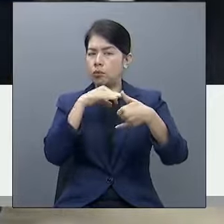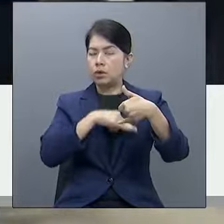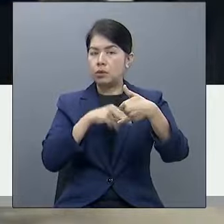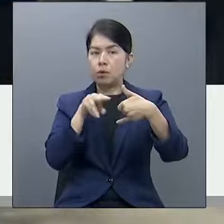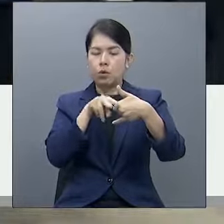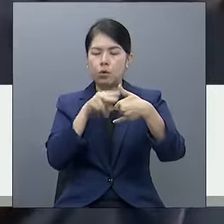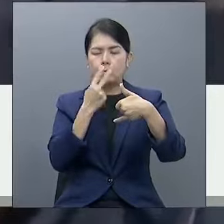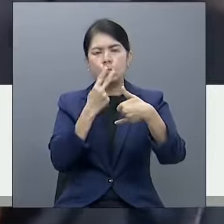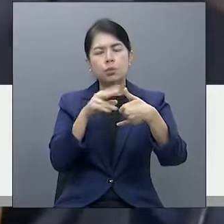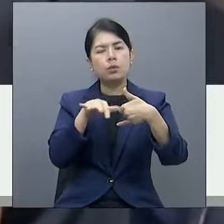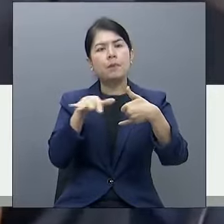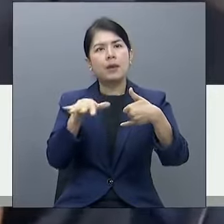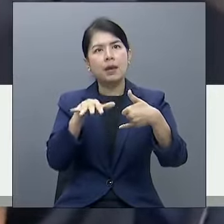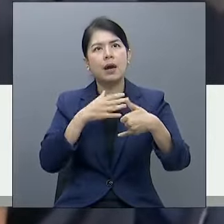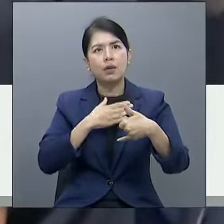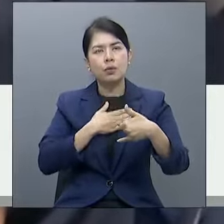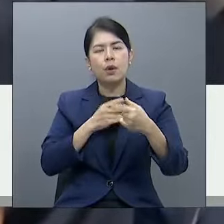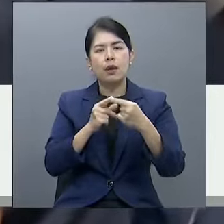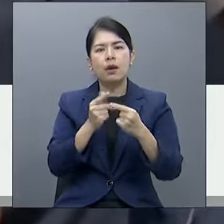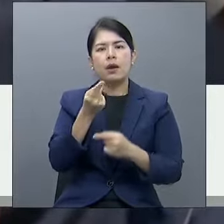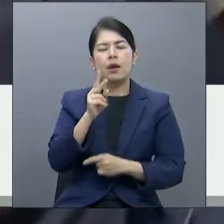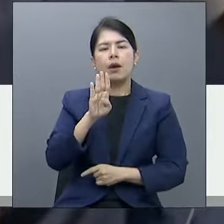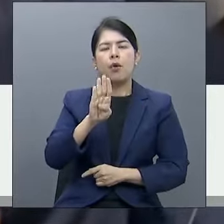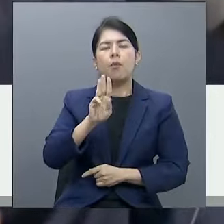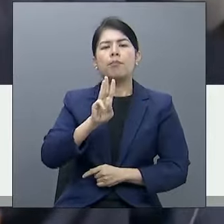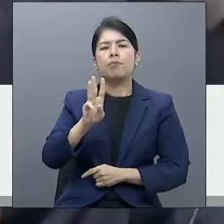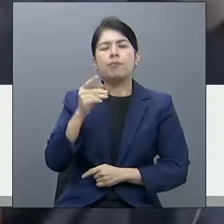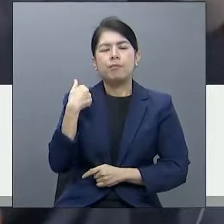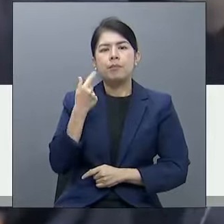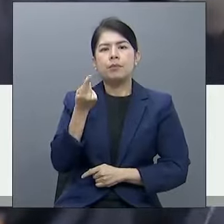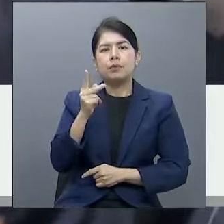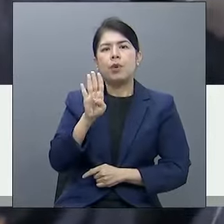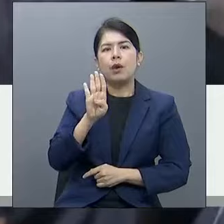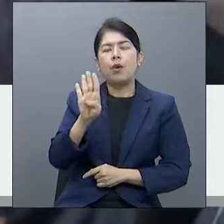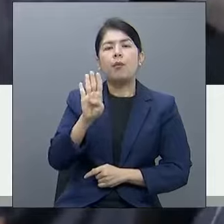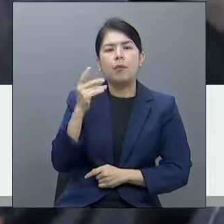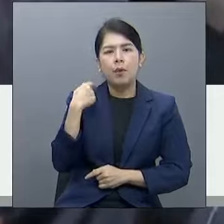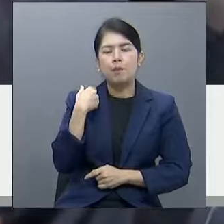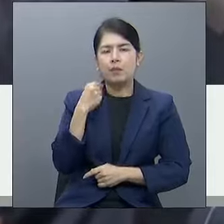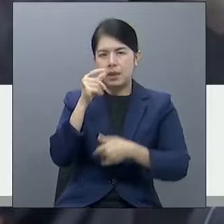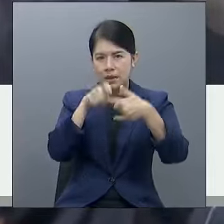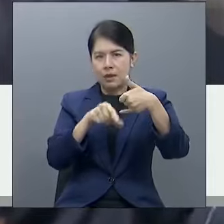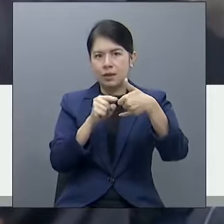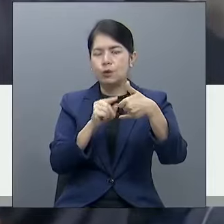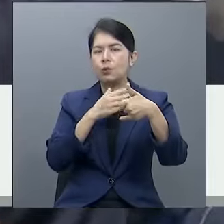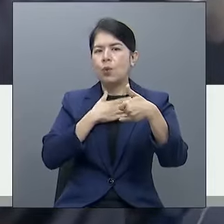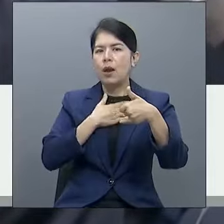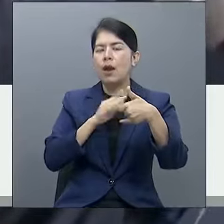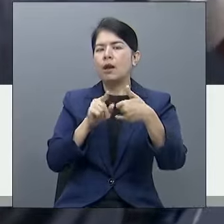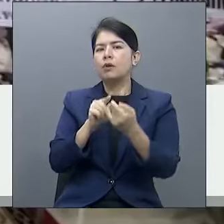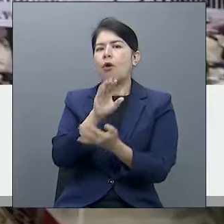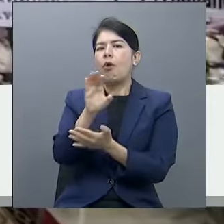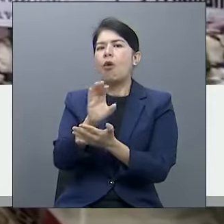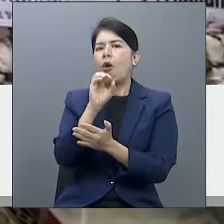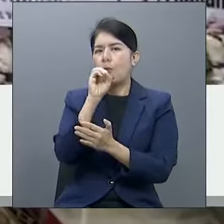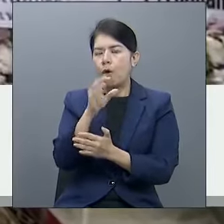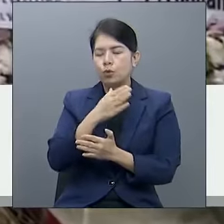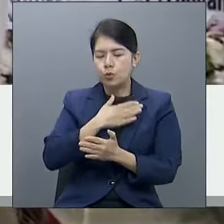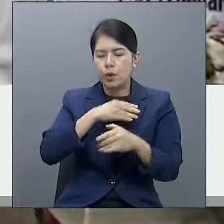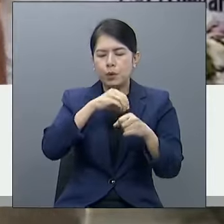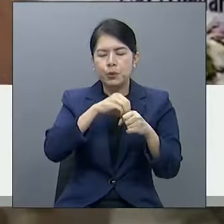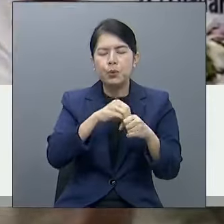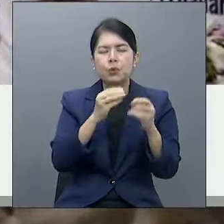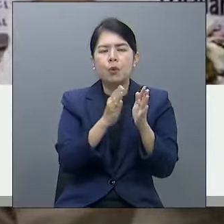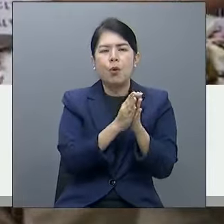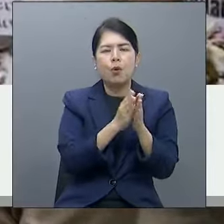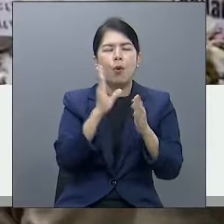าที่คบหากับนายกิตเจ้าตัวไม่รู้นะคะว่าเธอมีสามีออกอุบายว่าอาศัยอยู่กับพ่อที่ย่านตำบลแพร่กษาใหม่แต่ย